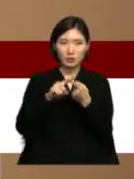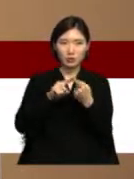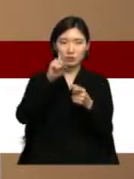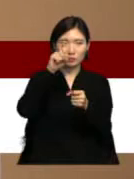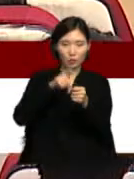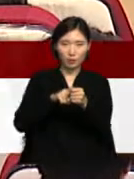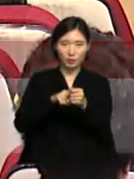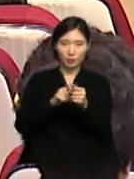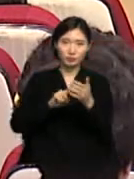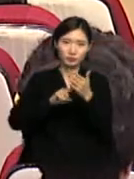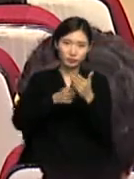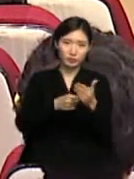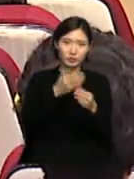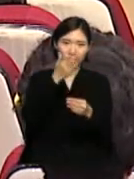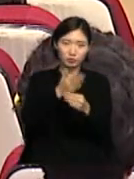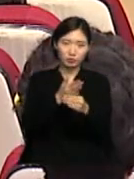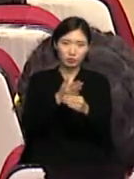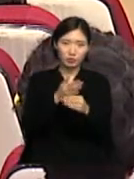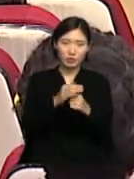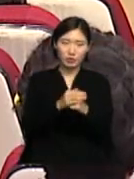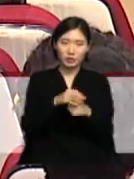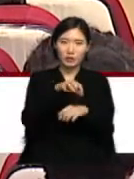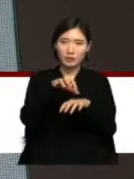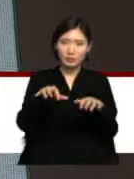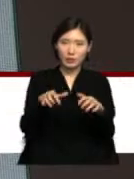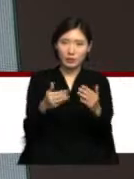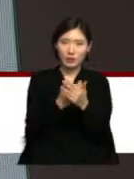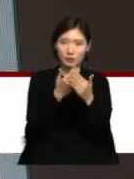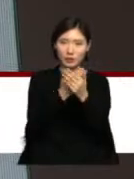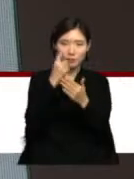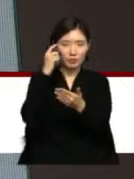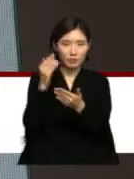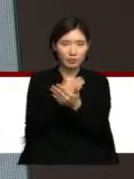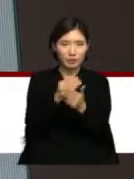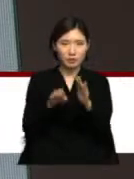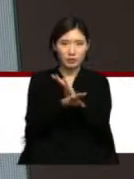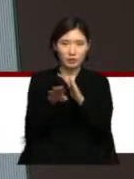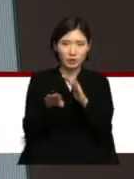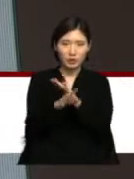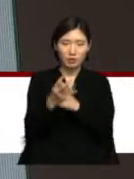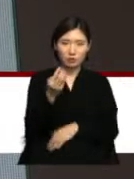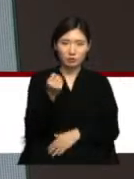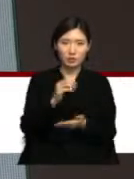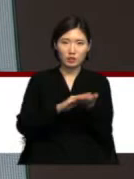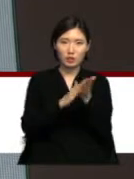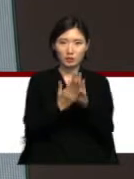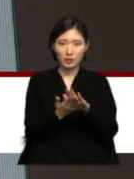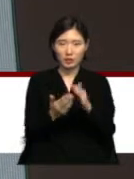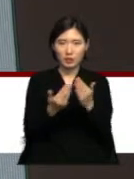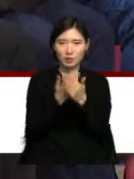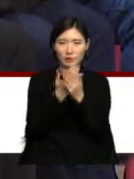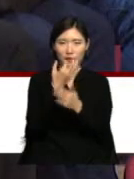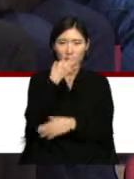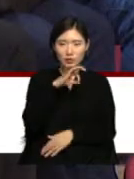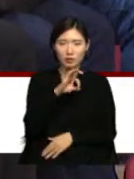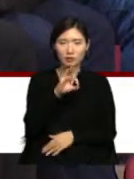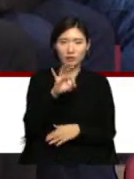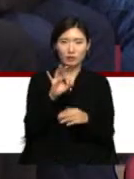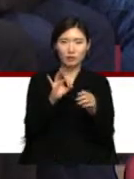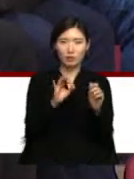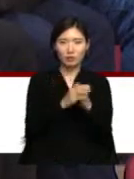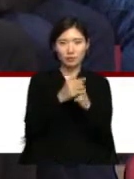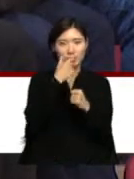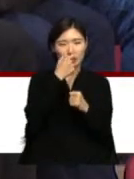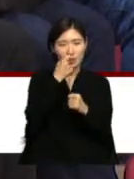진행 중에 있습니다. 구룡마을 개발 정책 비판과 세대수 변경에 따른 개발이익금 사용가치 민감할 수도